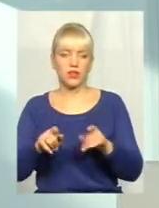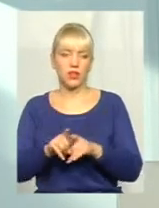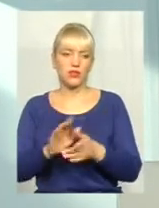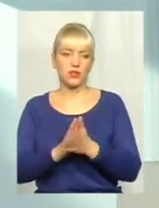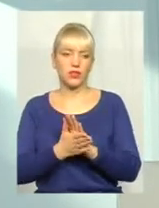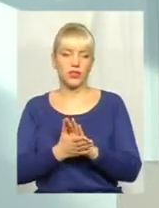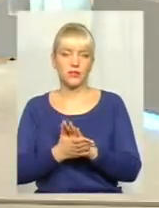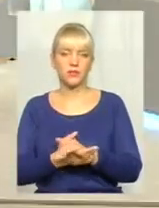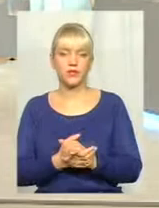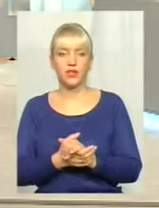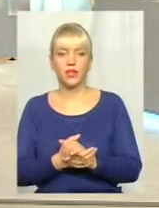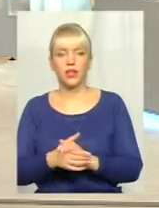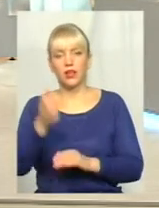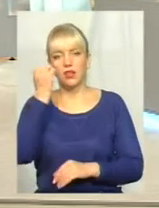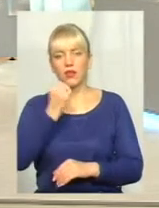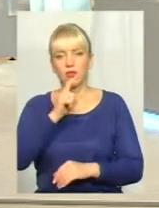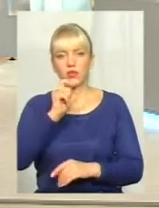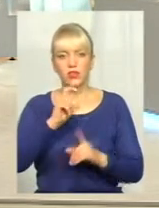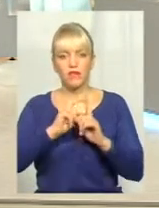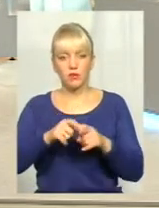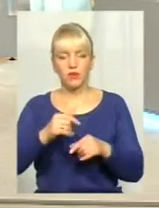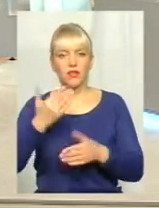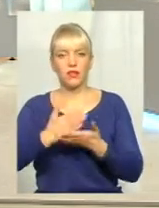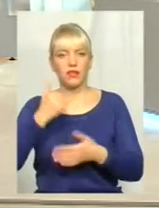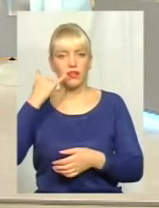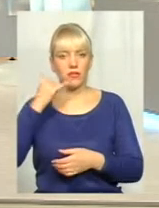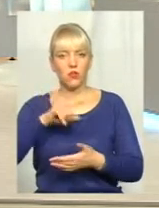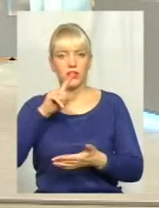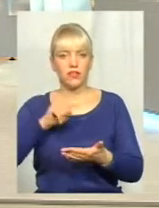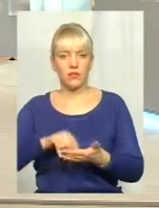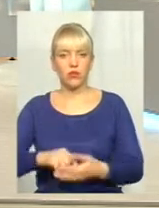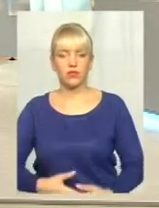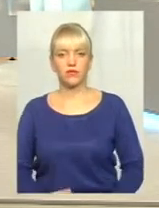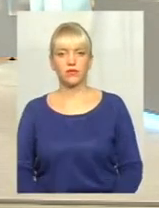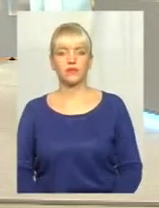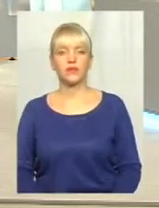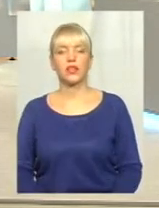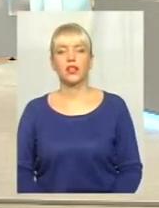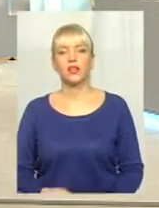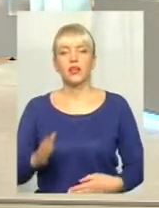ситуація. Дякую за відповідь. Маємо телефонний дзвінок, слухаємо вас. Говоріть, будь ласка.